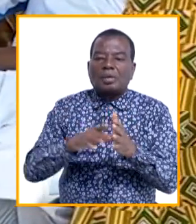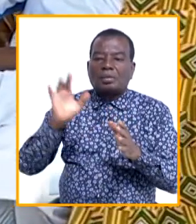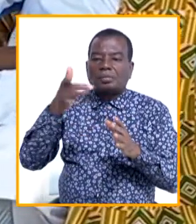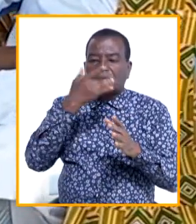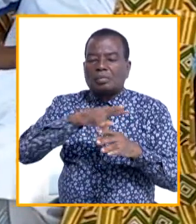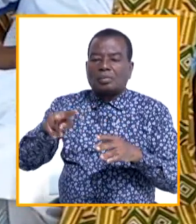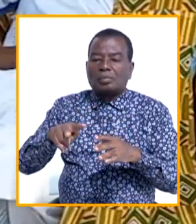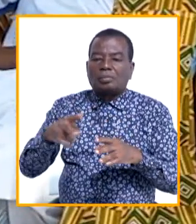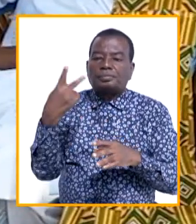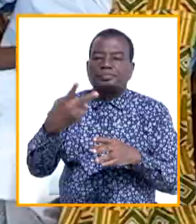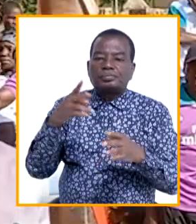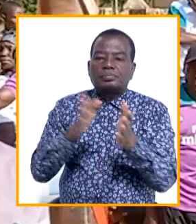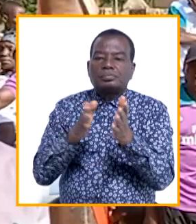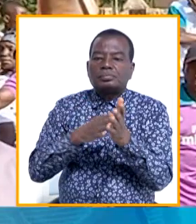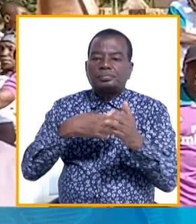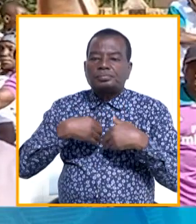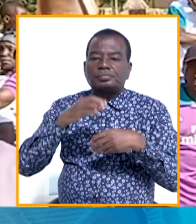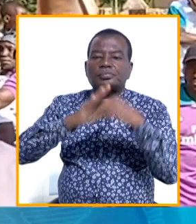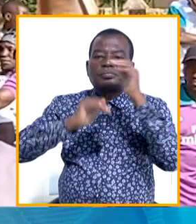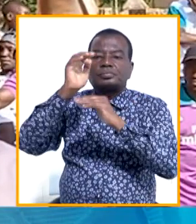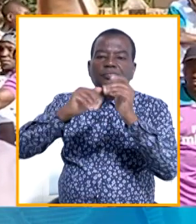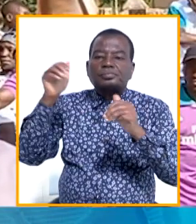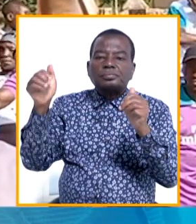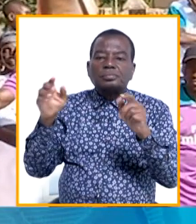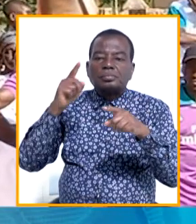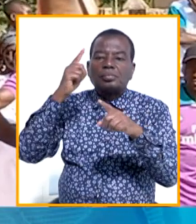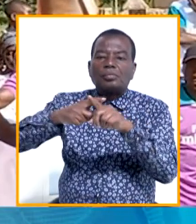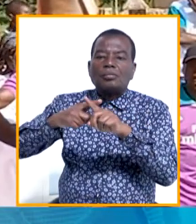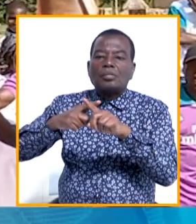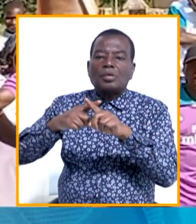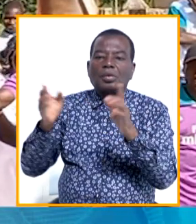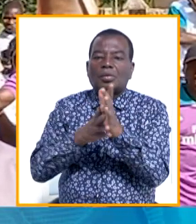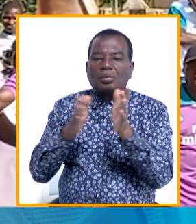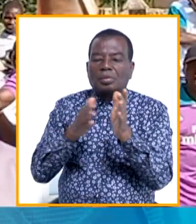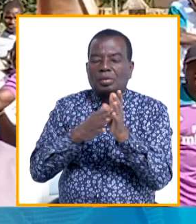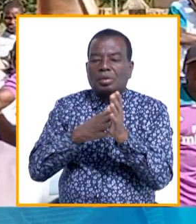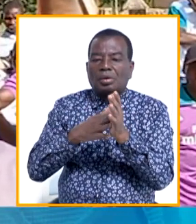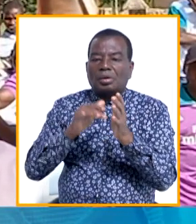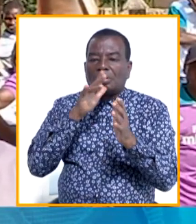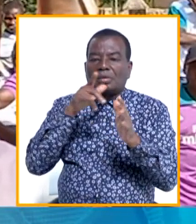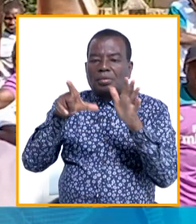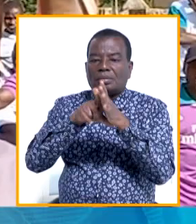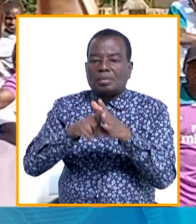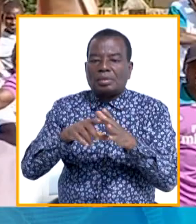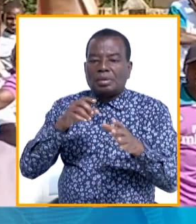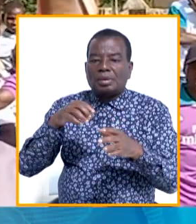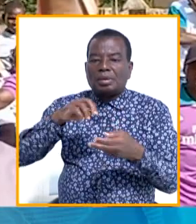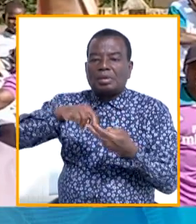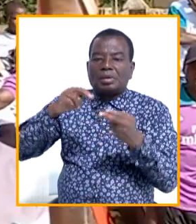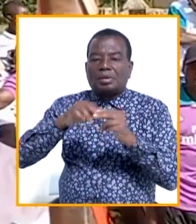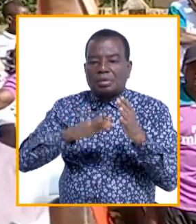il y a deux écoles qui ont été construit plus une école maternelle mais les effectifs sont faibles donc j'ai